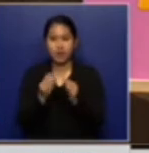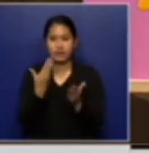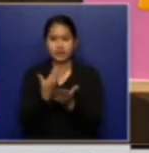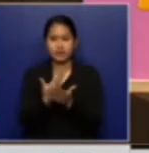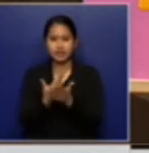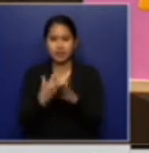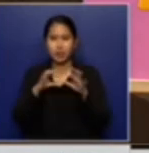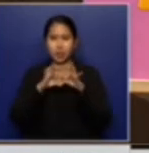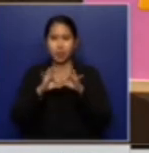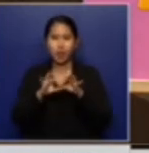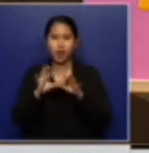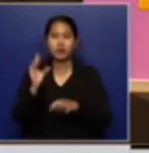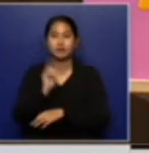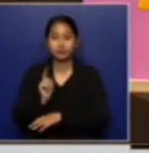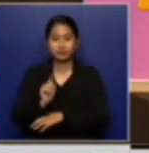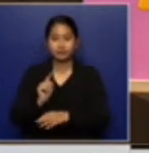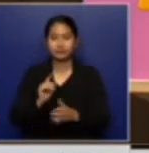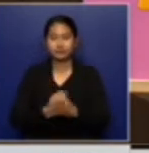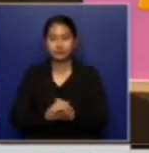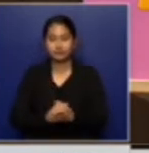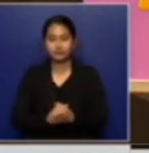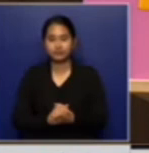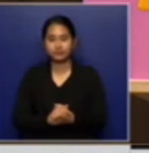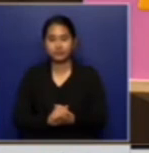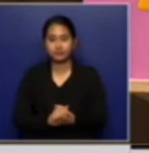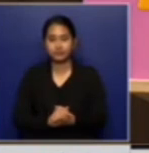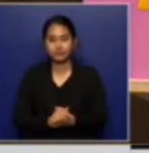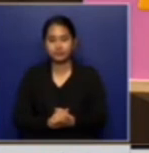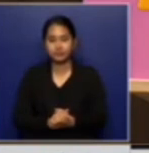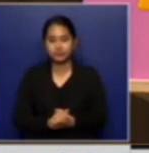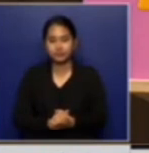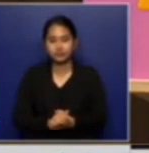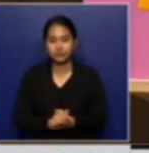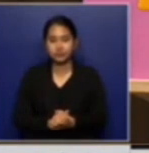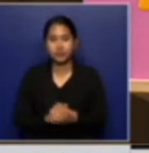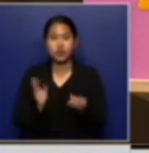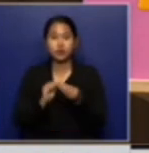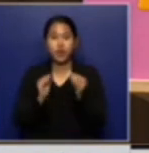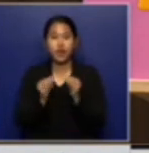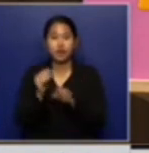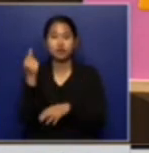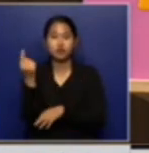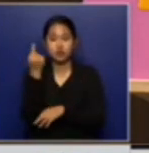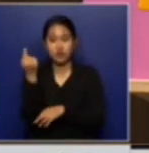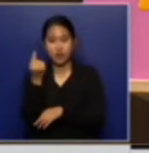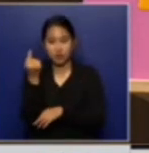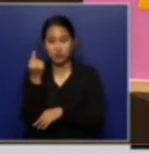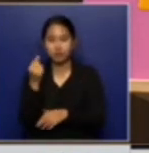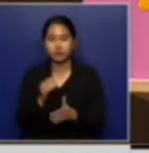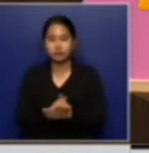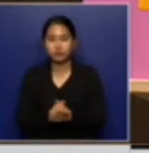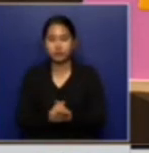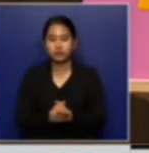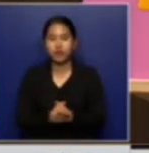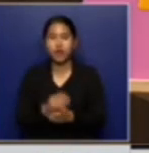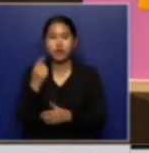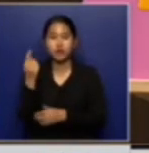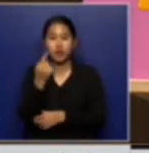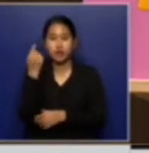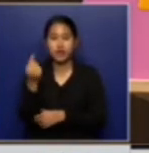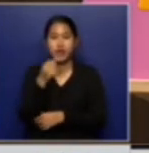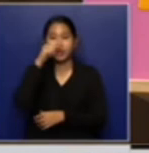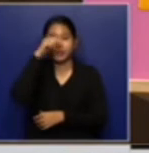ใยที่สุดก็คือตัวเลขของการท่องเที่ยวการท่องเที่ยวในประเทศไ